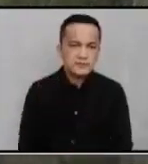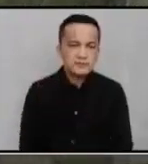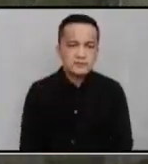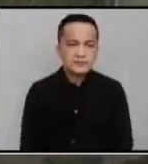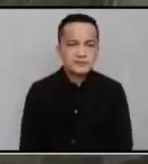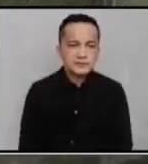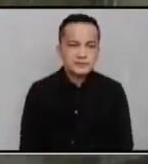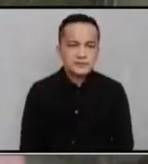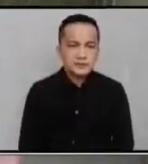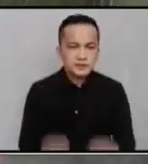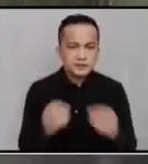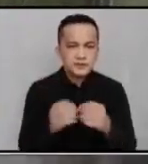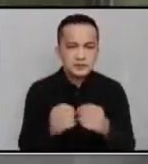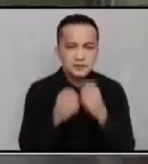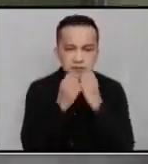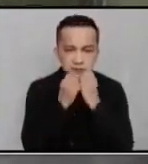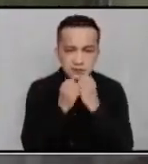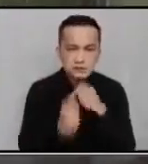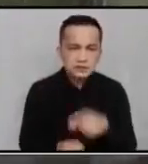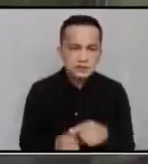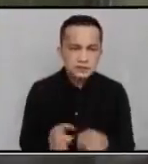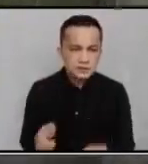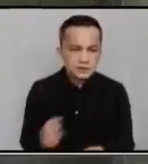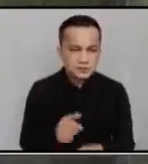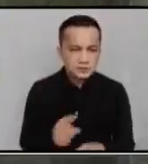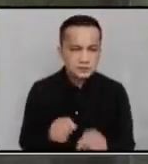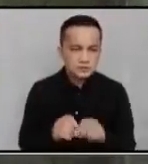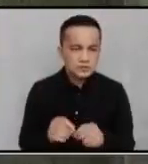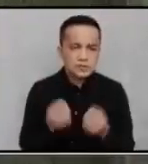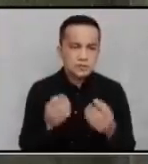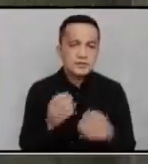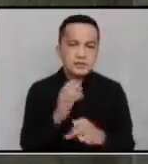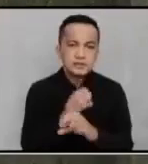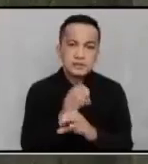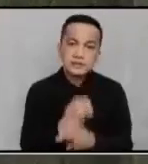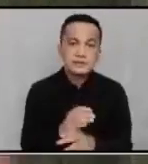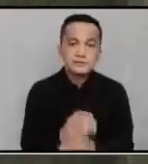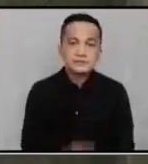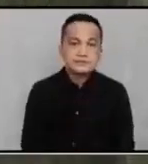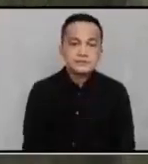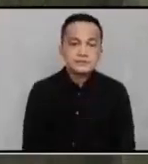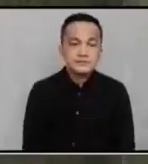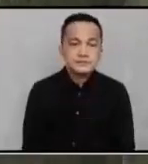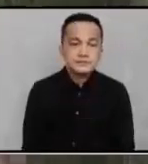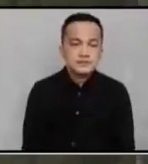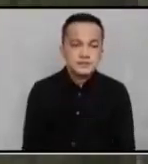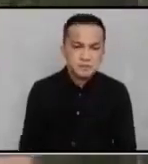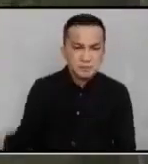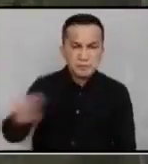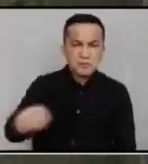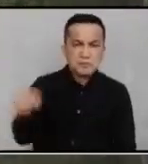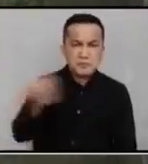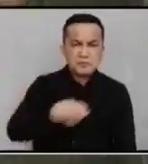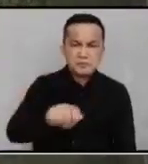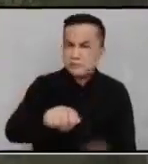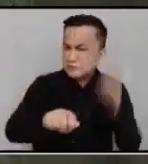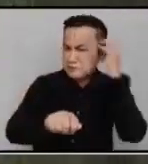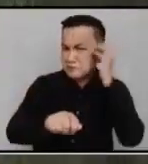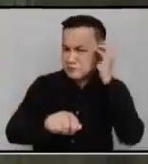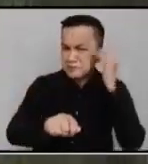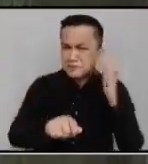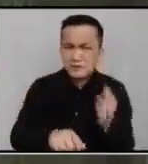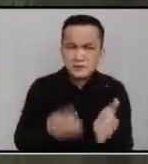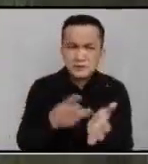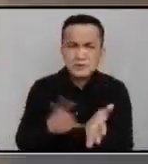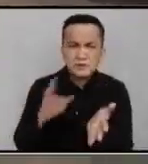Bakit? Kasi pagka ganito, nakakarami kami sasakyan. Pag buhos-buhos, maano, nagagalit